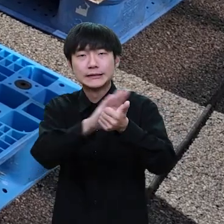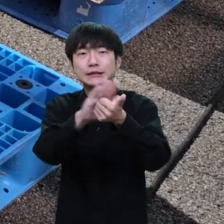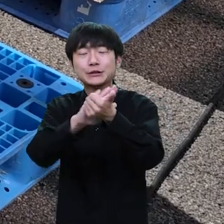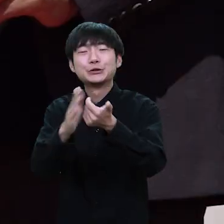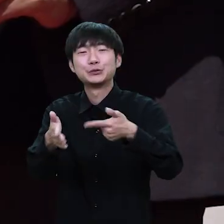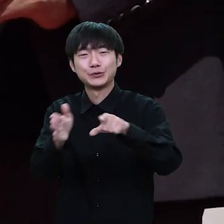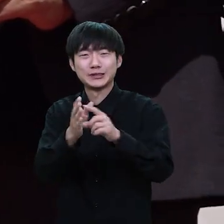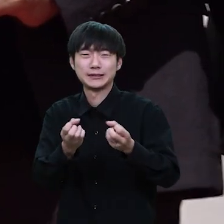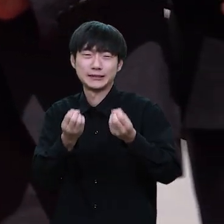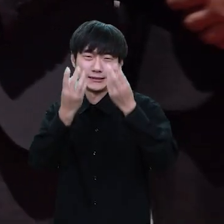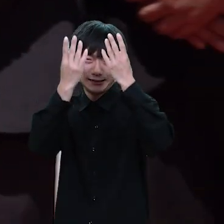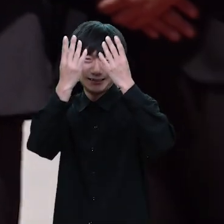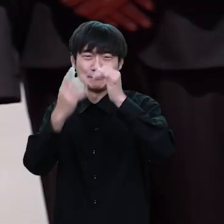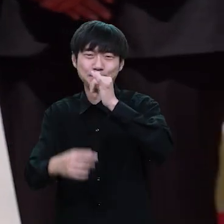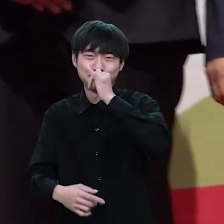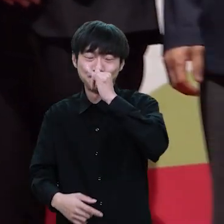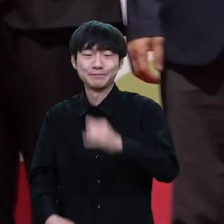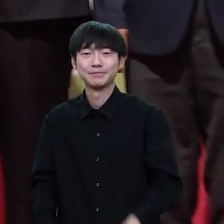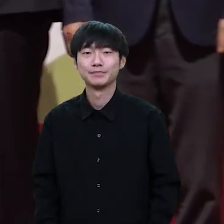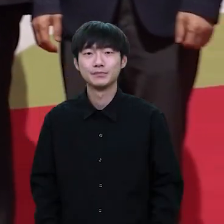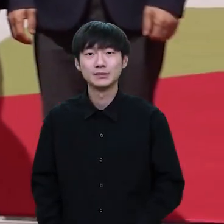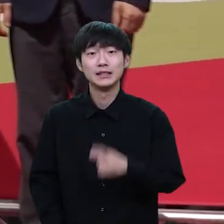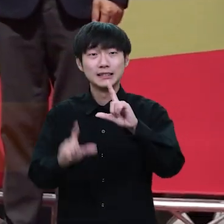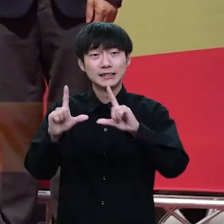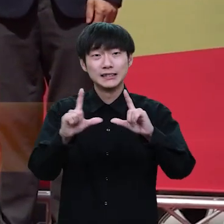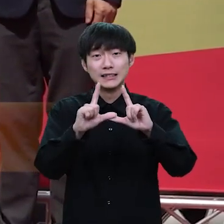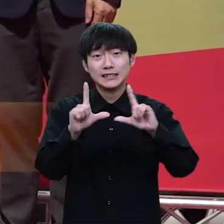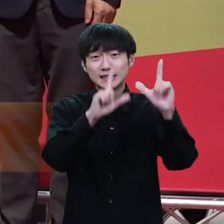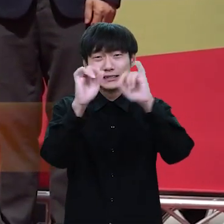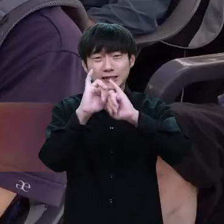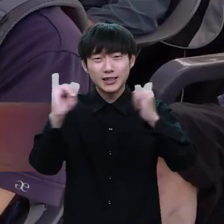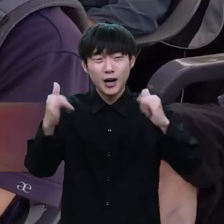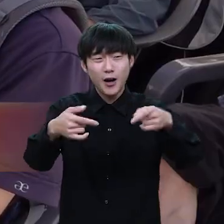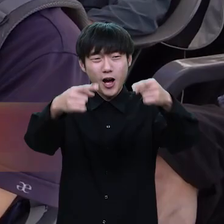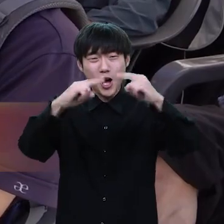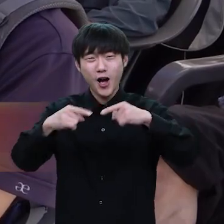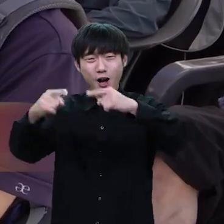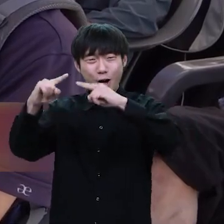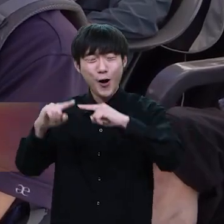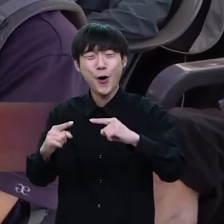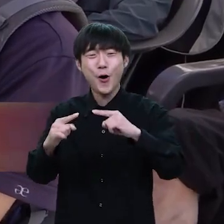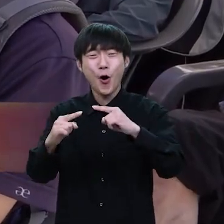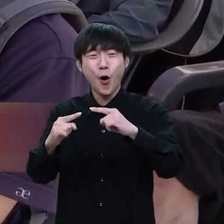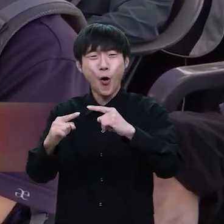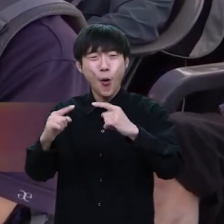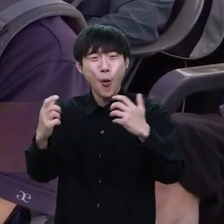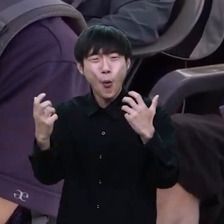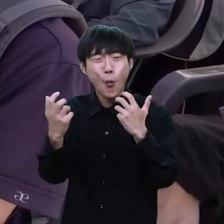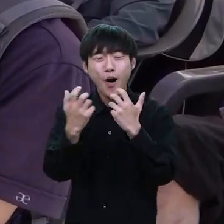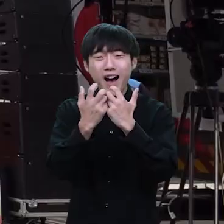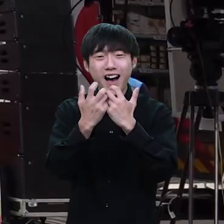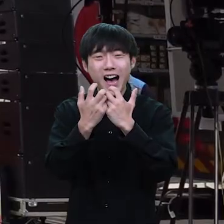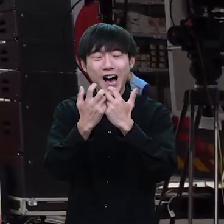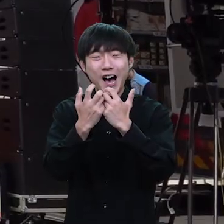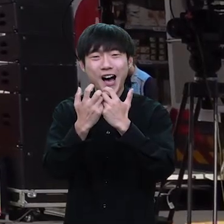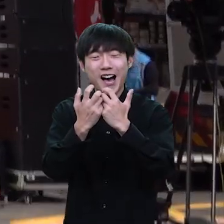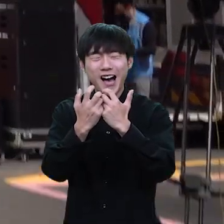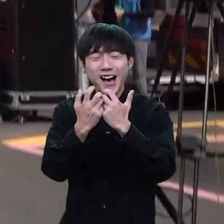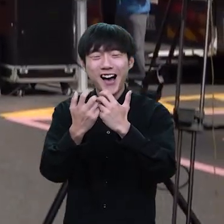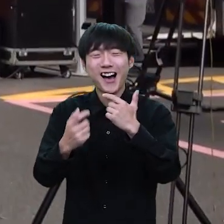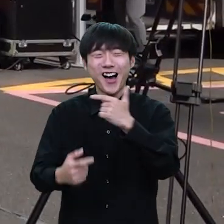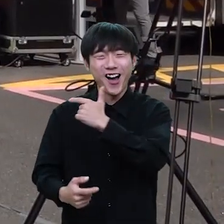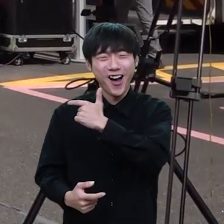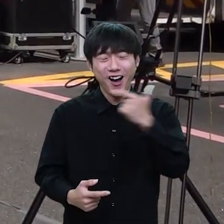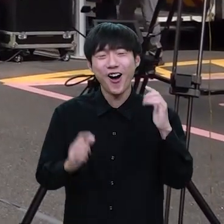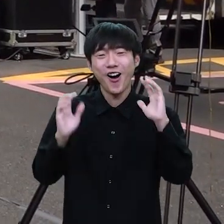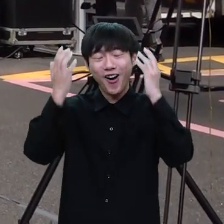요 문헌일 구로구청장 구로구민 등을 비롯한 많은 이들이 참석해 의미를 더했습니다 행사에서는